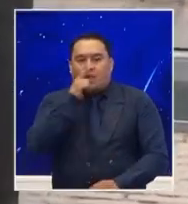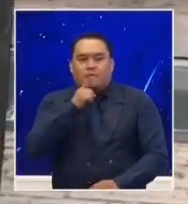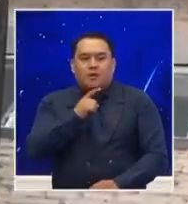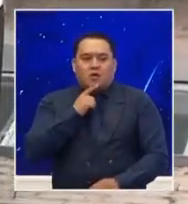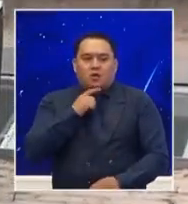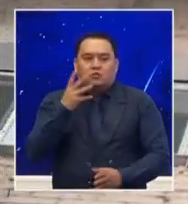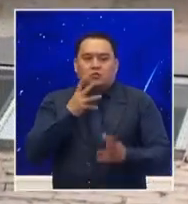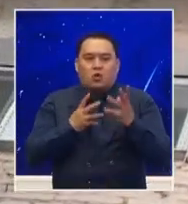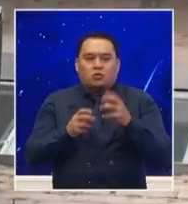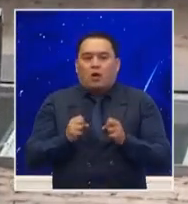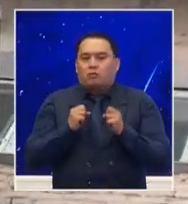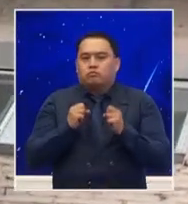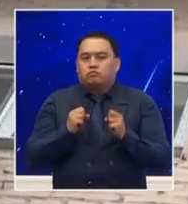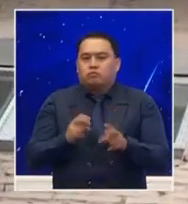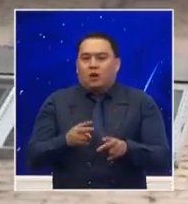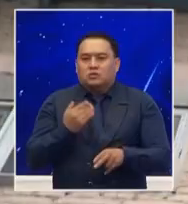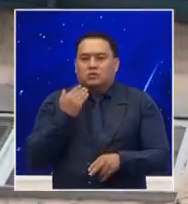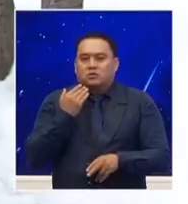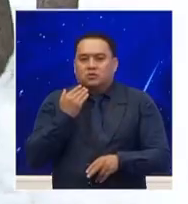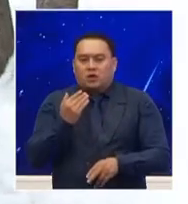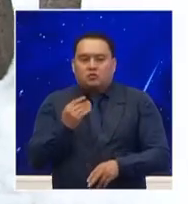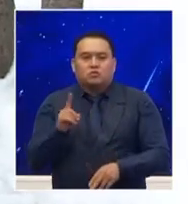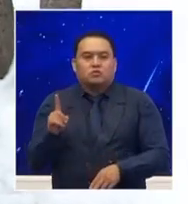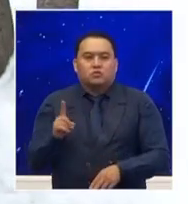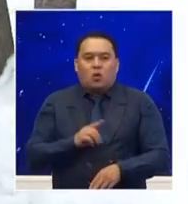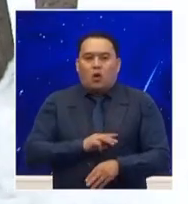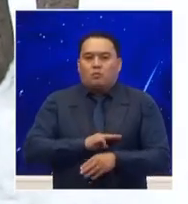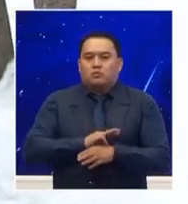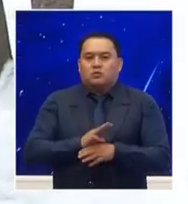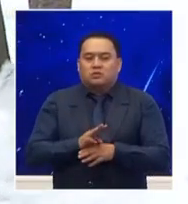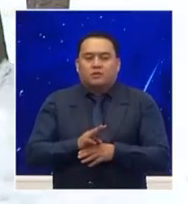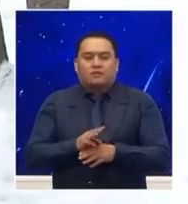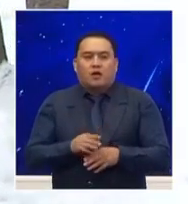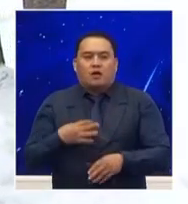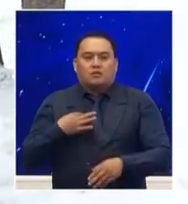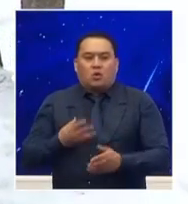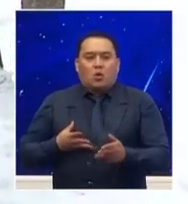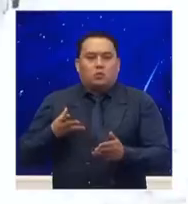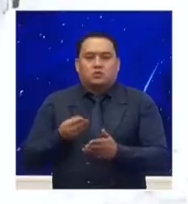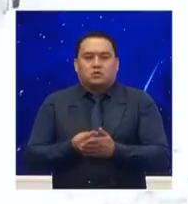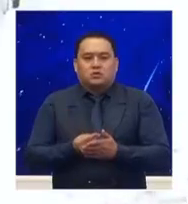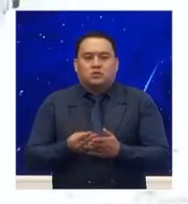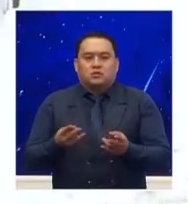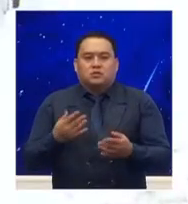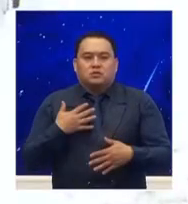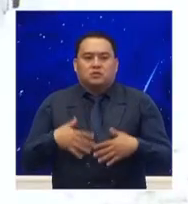серьезности нависающей угрозы в буквальном смысле этого слова и беспечно относятся к оплате за услуги КСК.